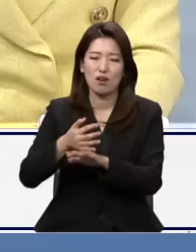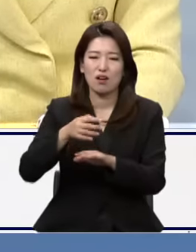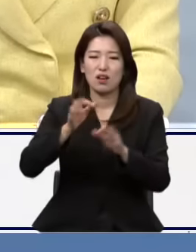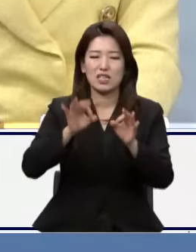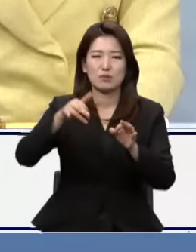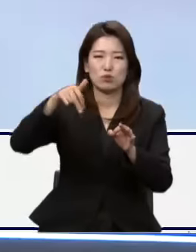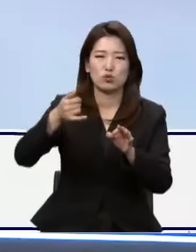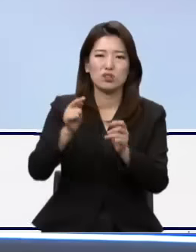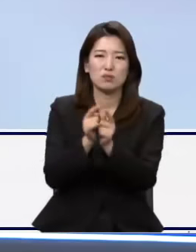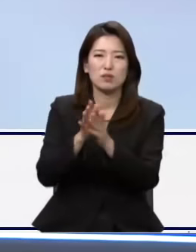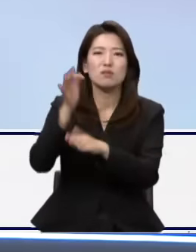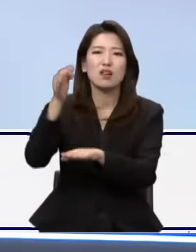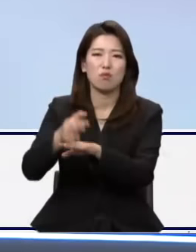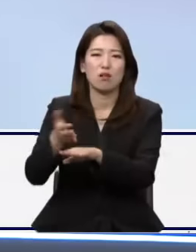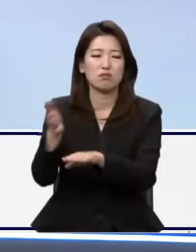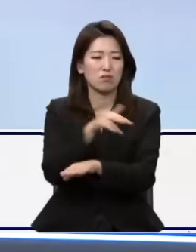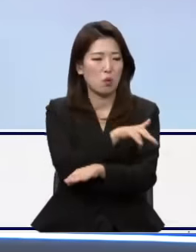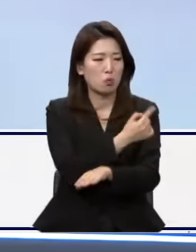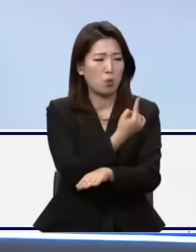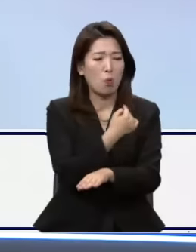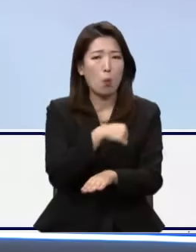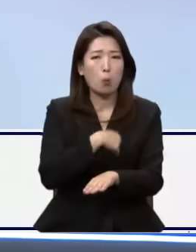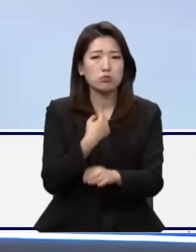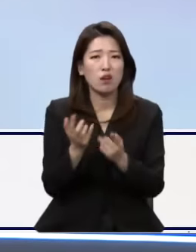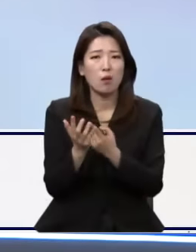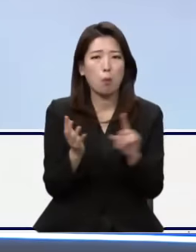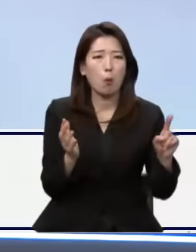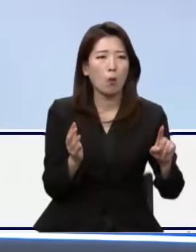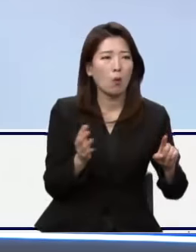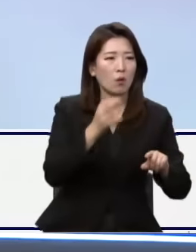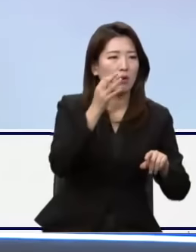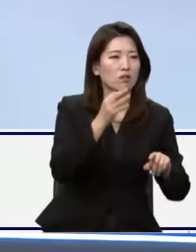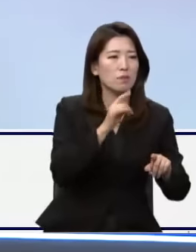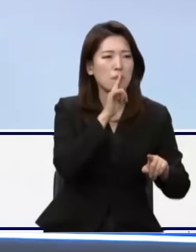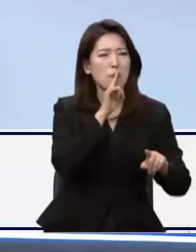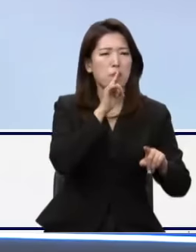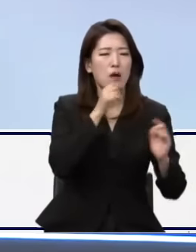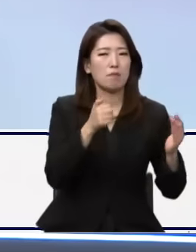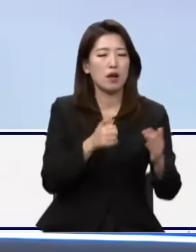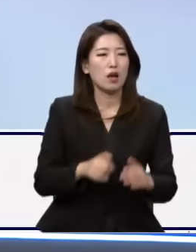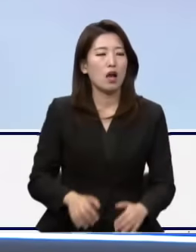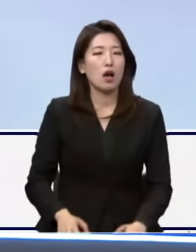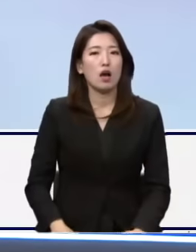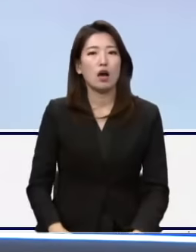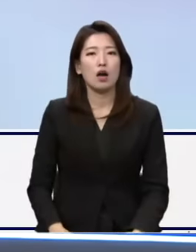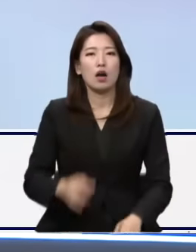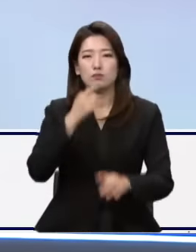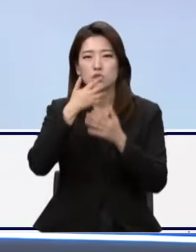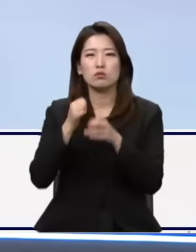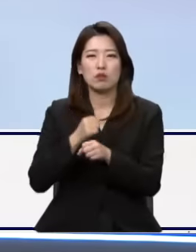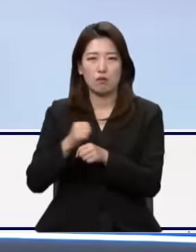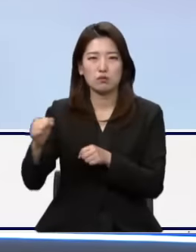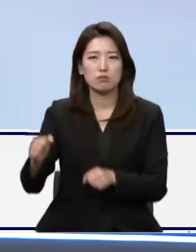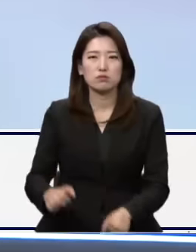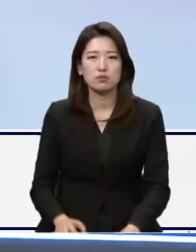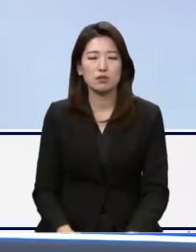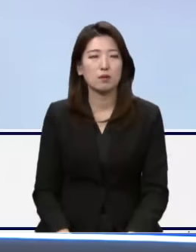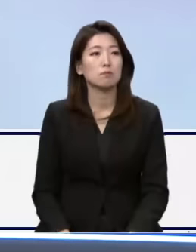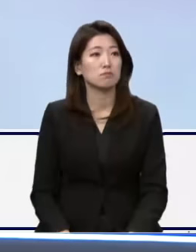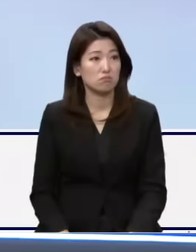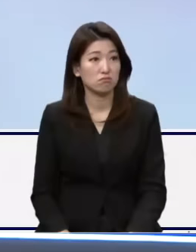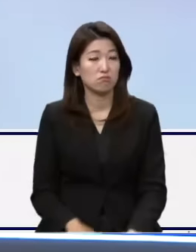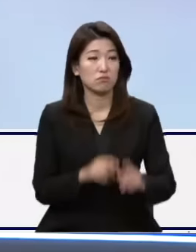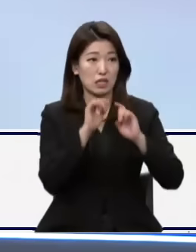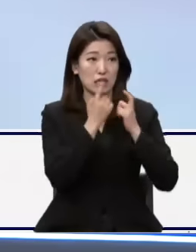듭니다네 지금 말씀은 개인의 개인의 잘못된 뭐 일탈적인 발언이다라는 취지로 일단 해석이